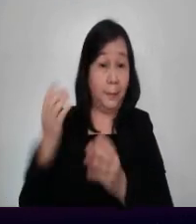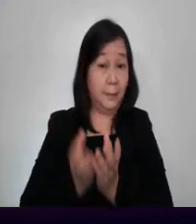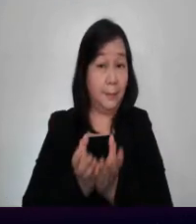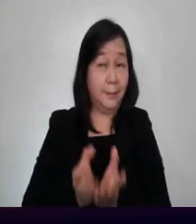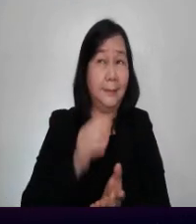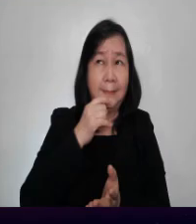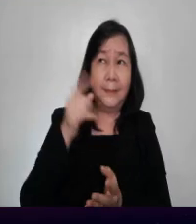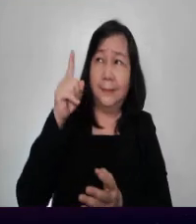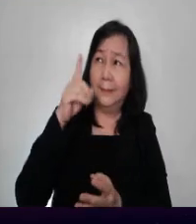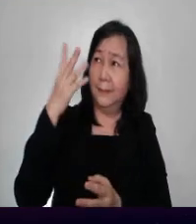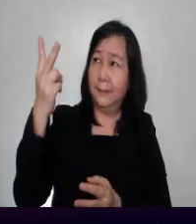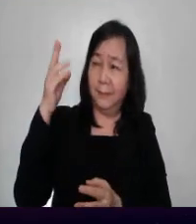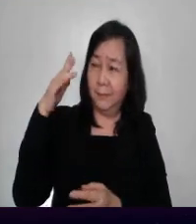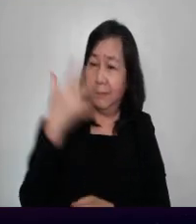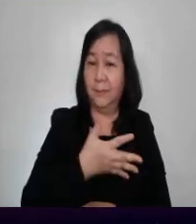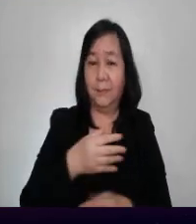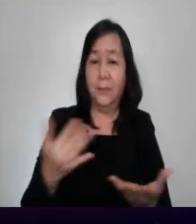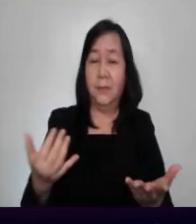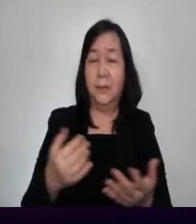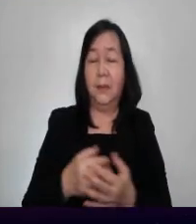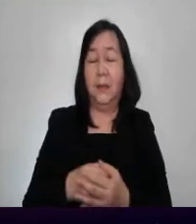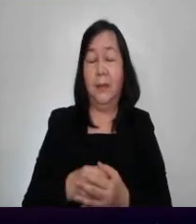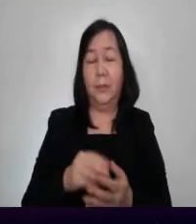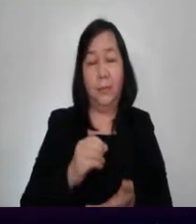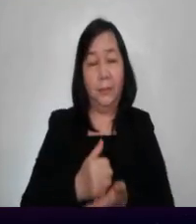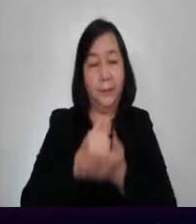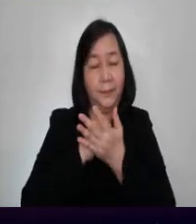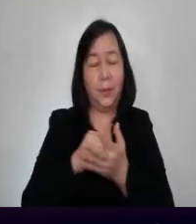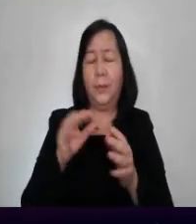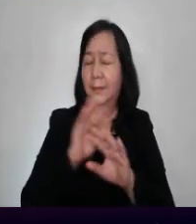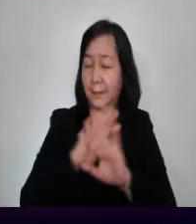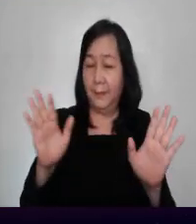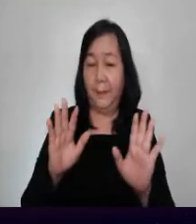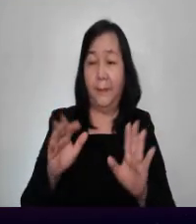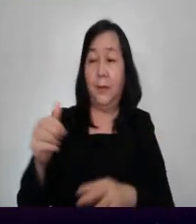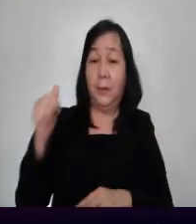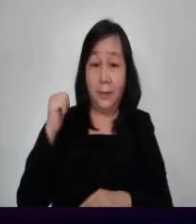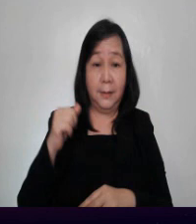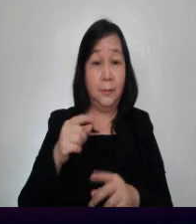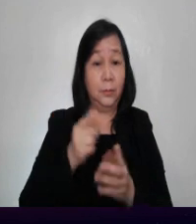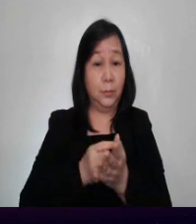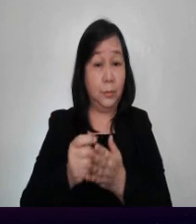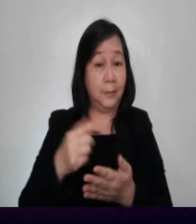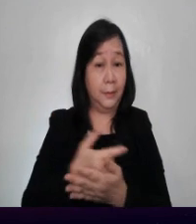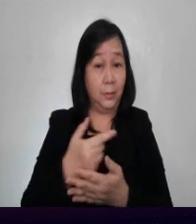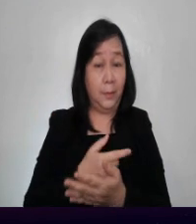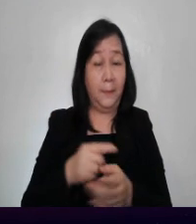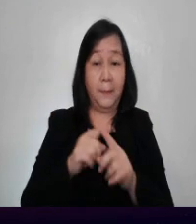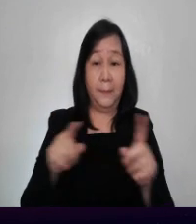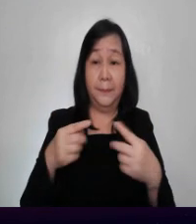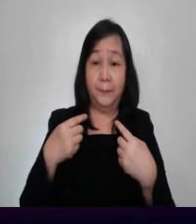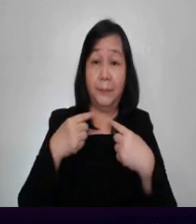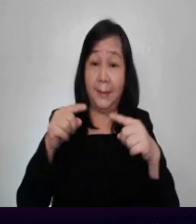na hindi pinansin ang panawagan ng tulong. Huwag nating baliwalain ang katotohanan ng Ebanghelyo. Sa